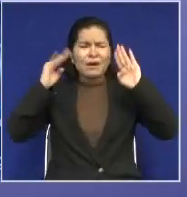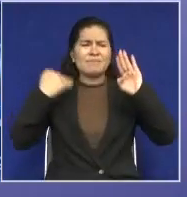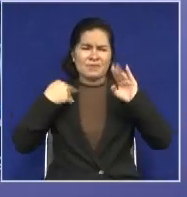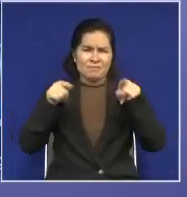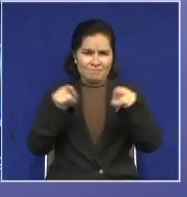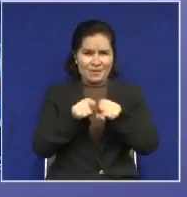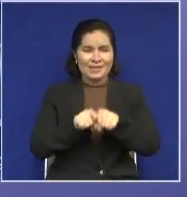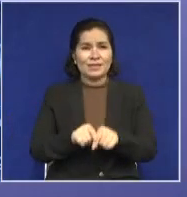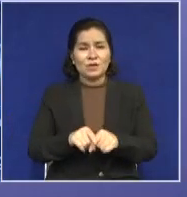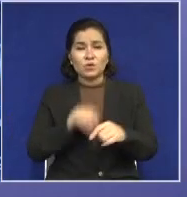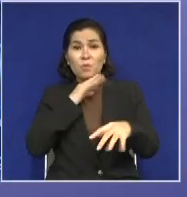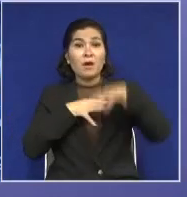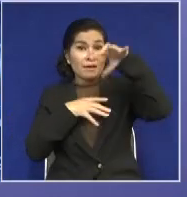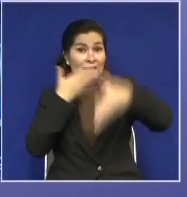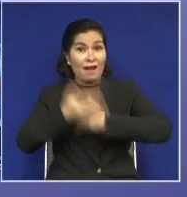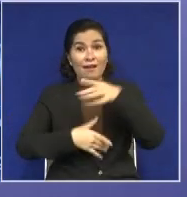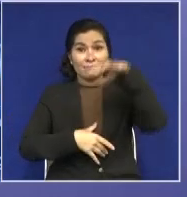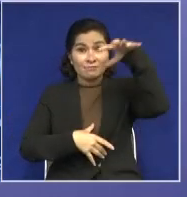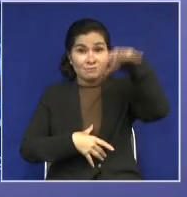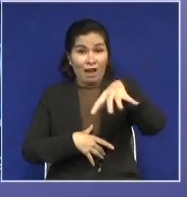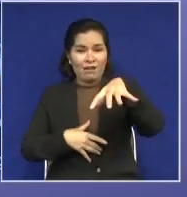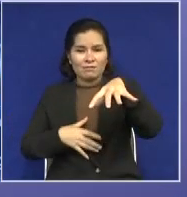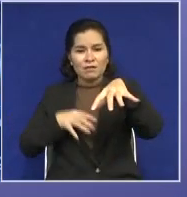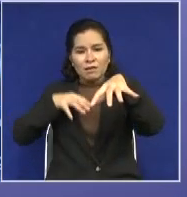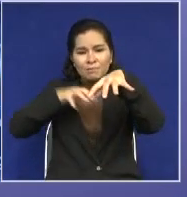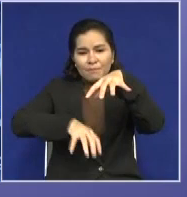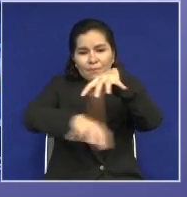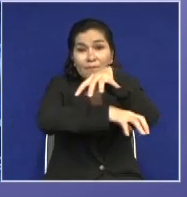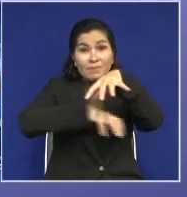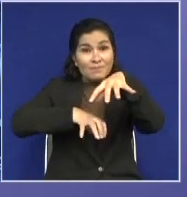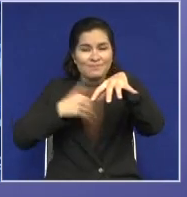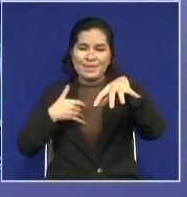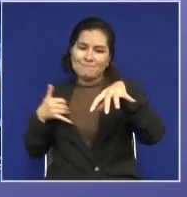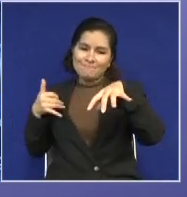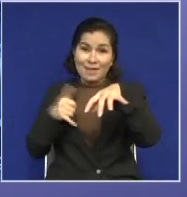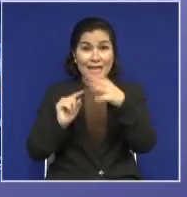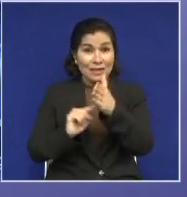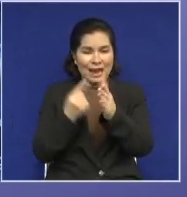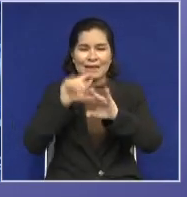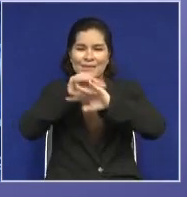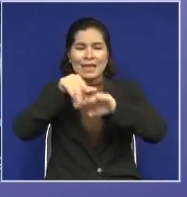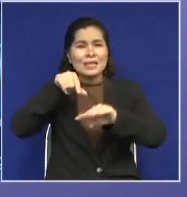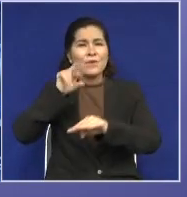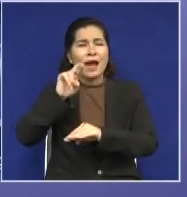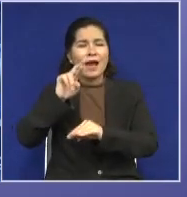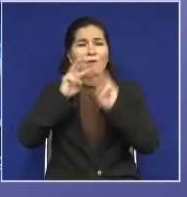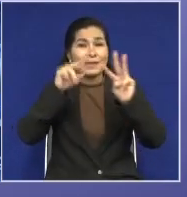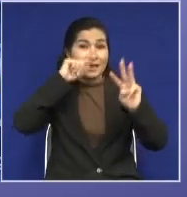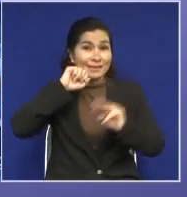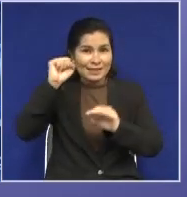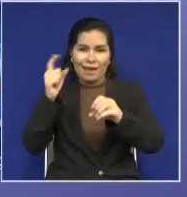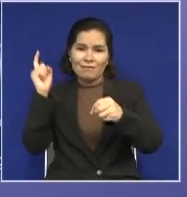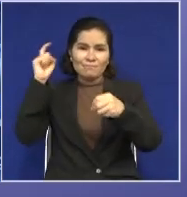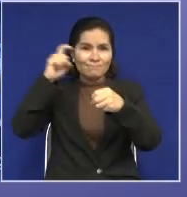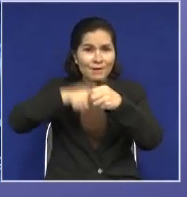เวลาที่เราเข้าไปที่ห้างสรรพสินค้าโดยเฉพาะห้างสรรพสินค้าใหญ่ๆก็จะมีการสแกน QR code ในการเข้าไ